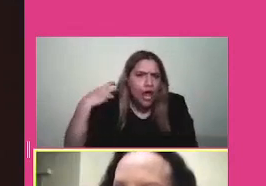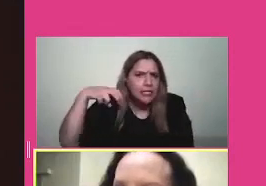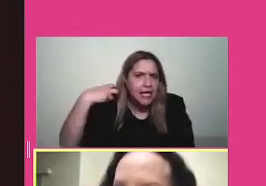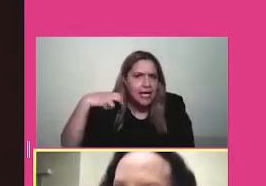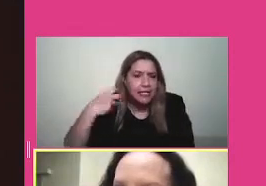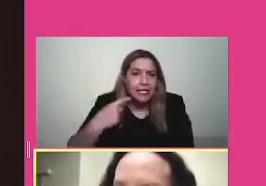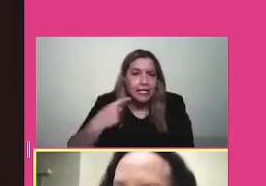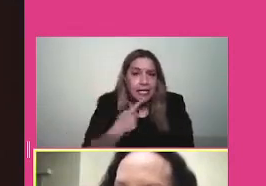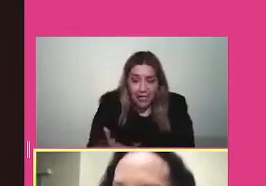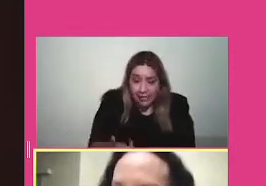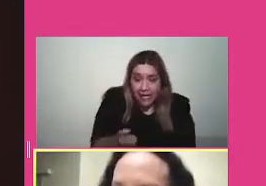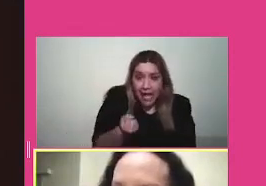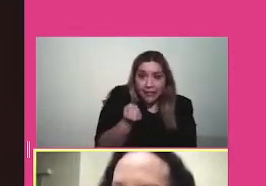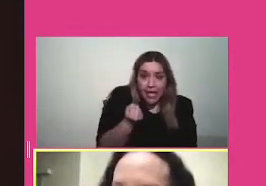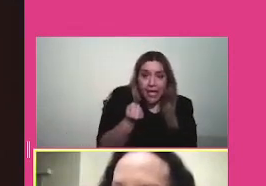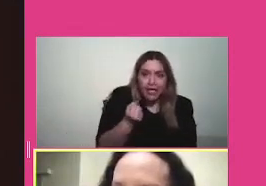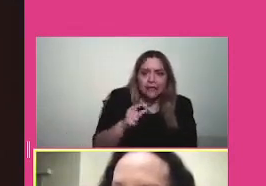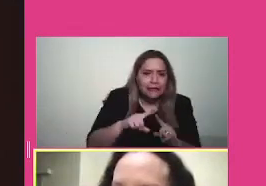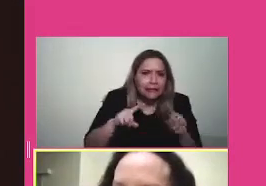Κράτα και...